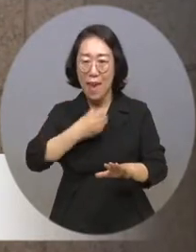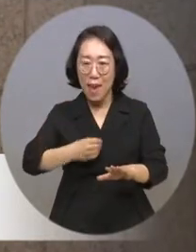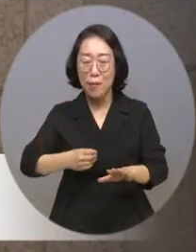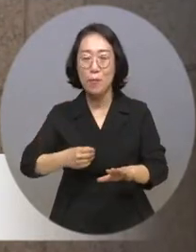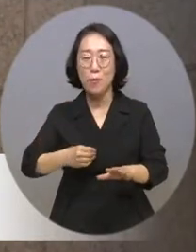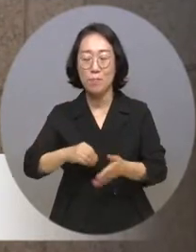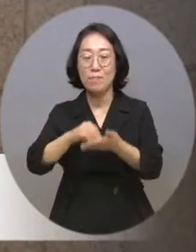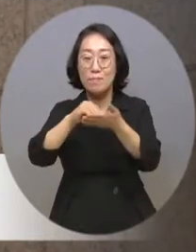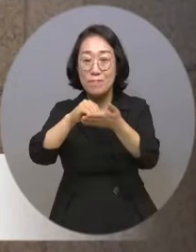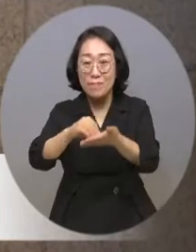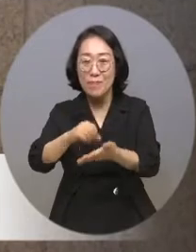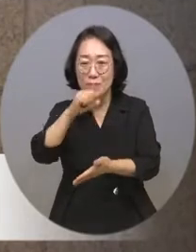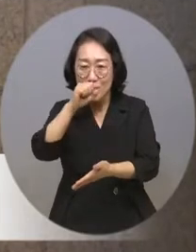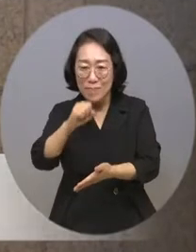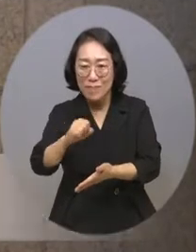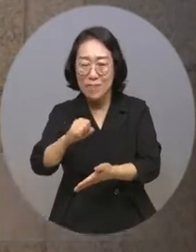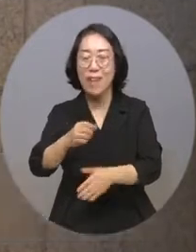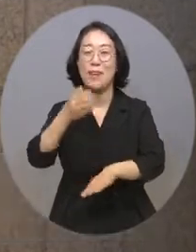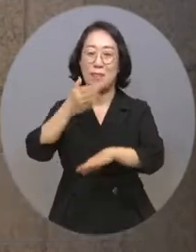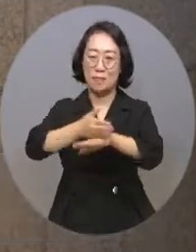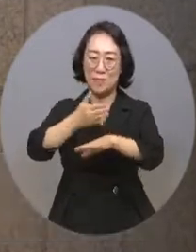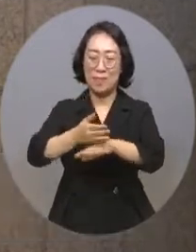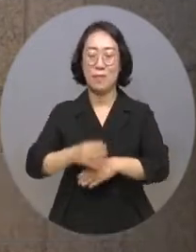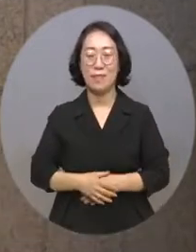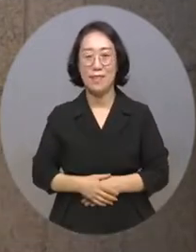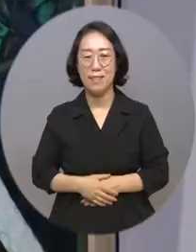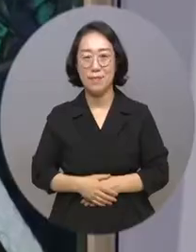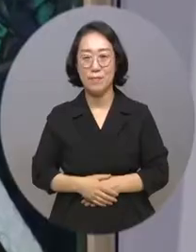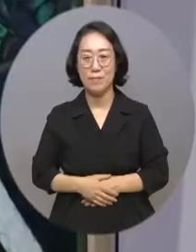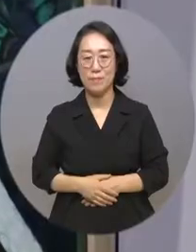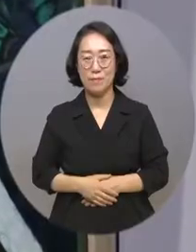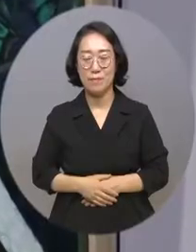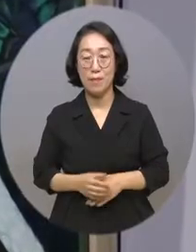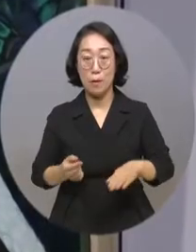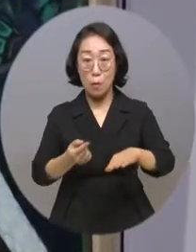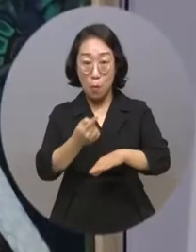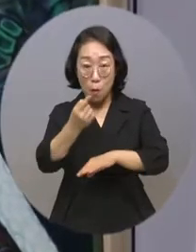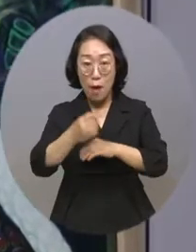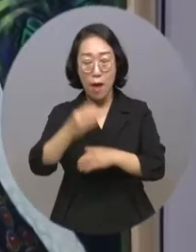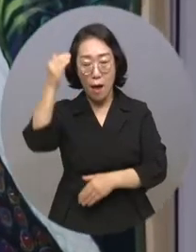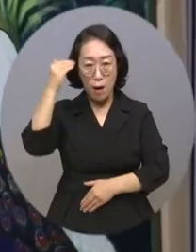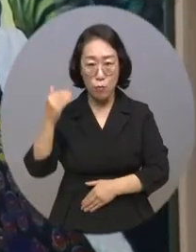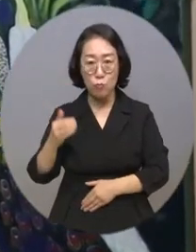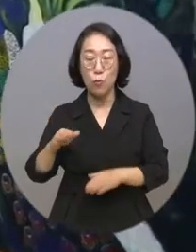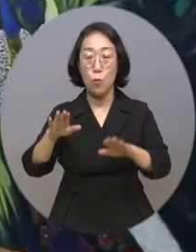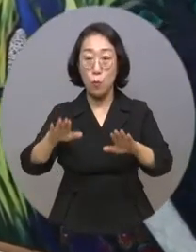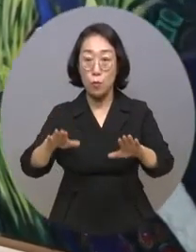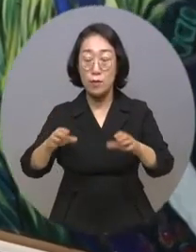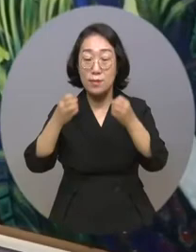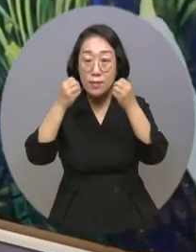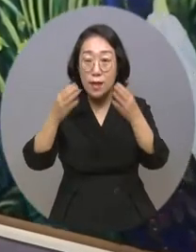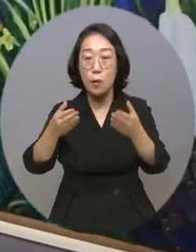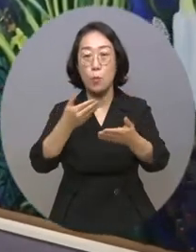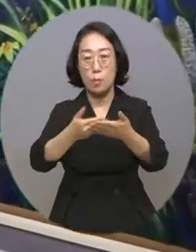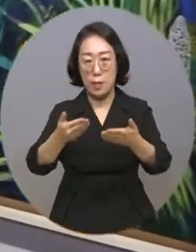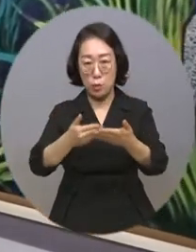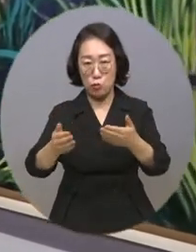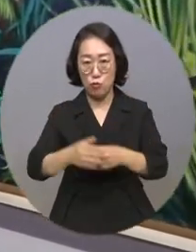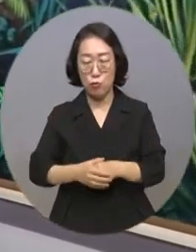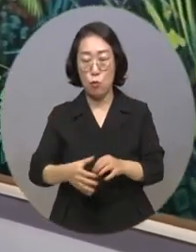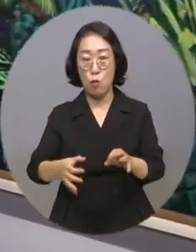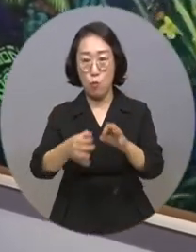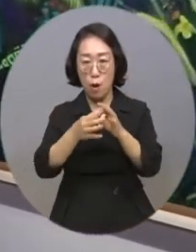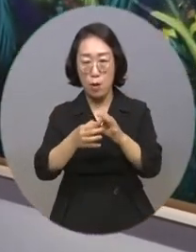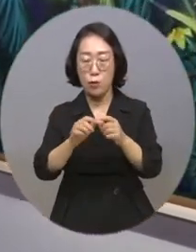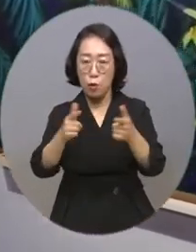저도 만끽하겠습니다. 고맙습니다. 이 밖에 한국 현대미술을 대표할 수 있는 작가들의